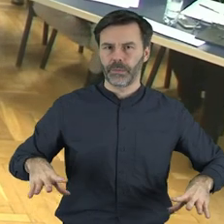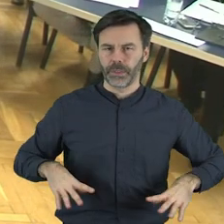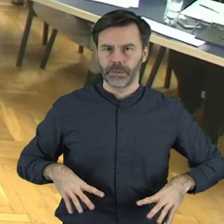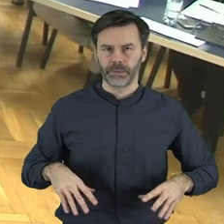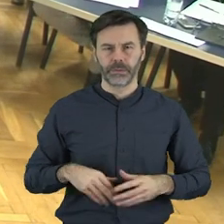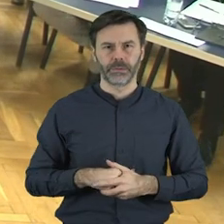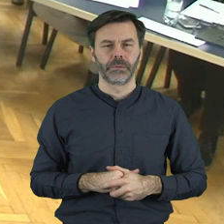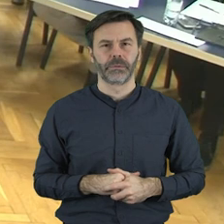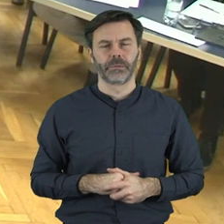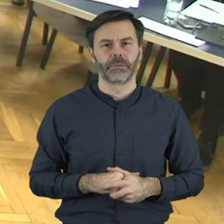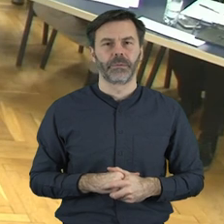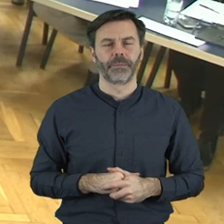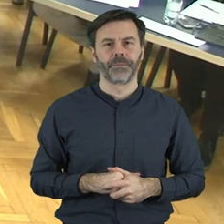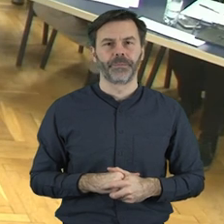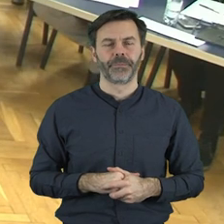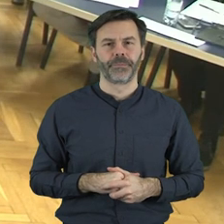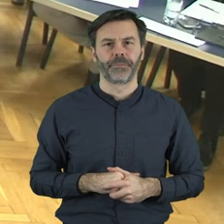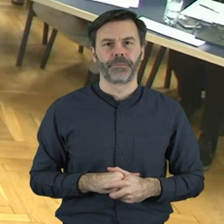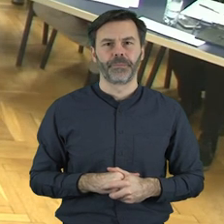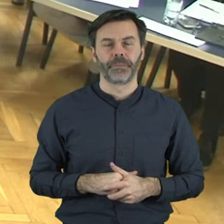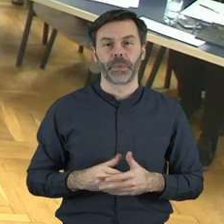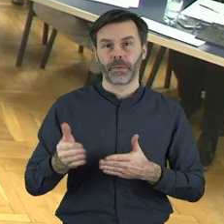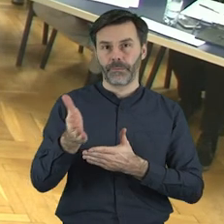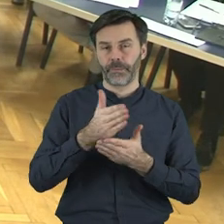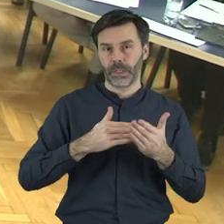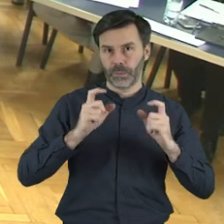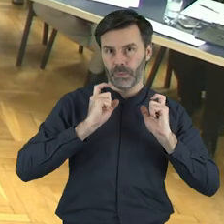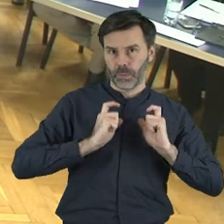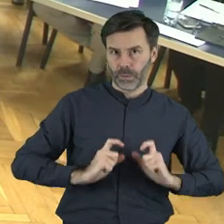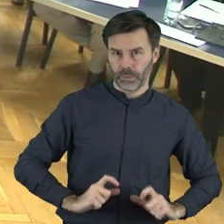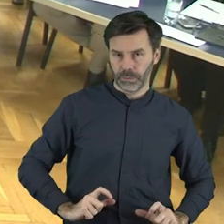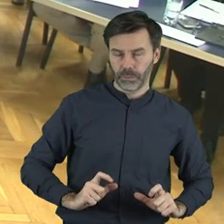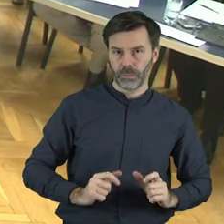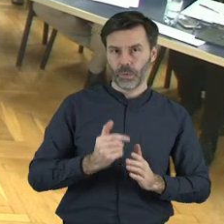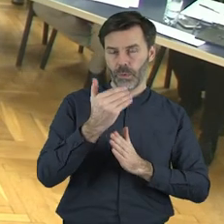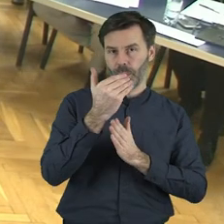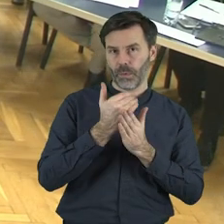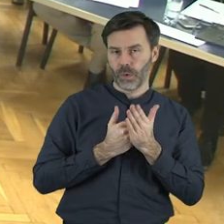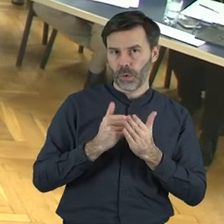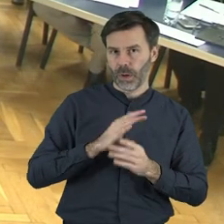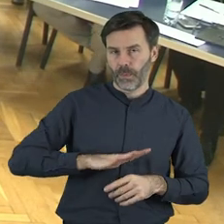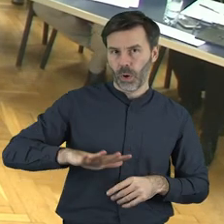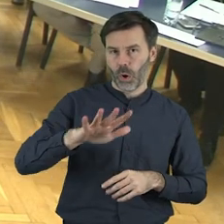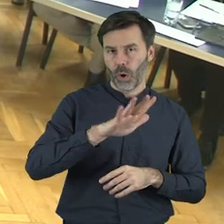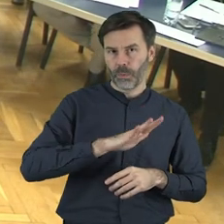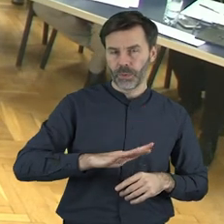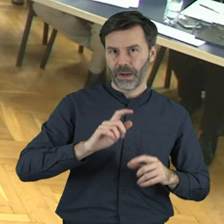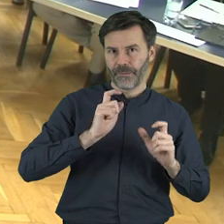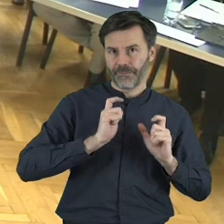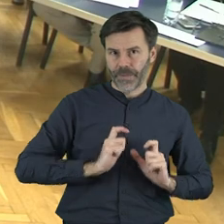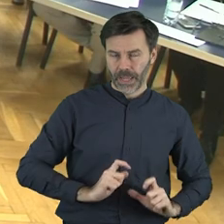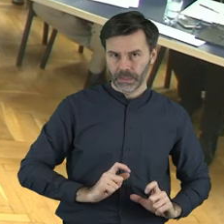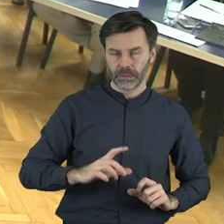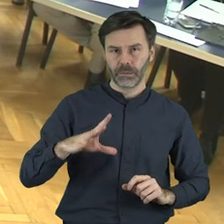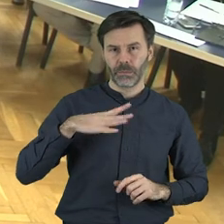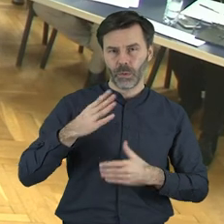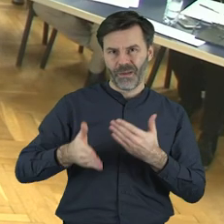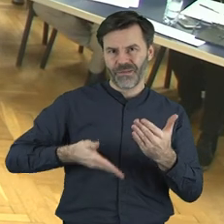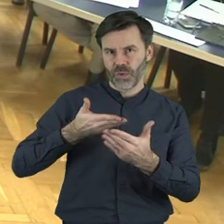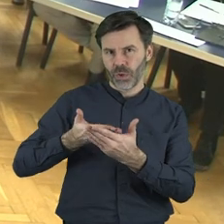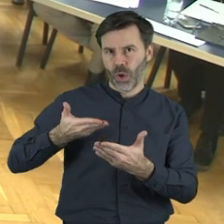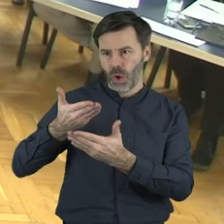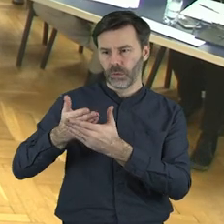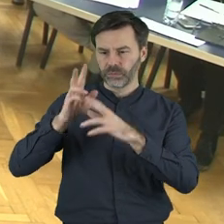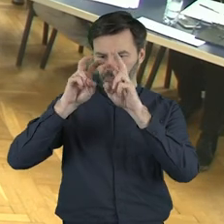i Programów Rozwoju Obszarów Wiejskich w tym temacie weryfikował wnioski na podstawie rozporządzenia ministra dotyczącego wsparcia